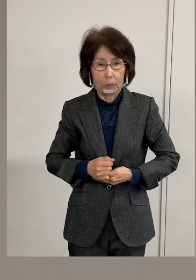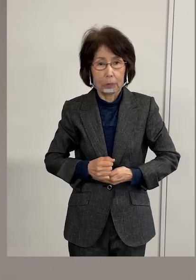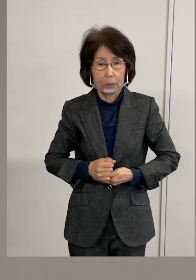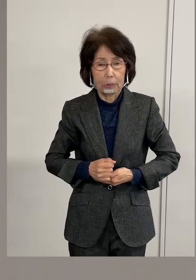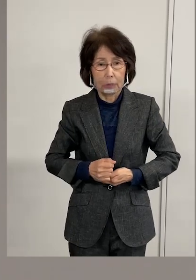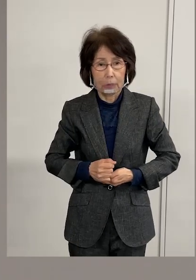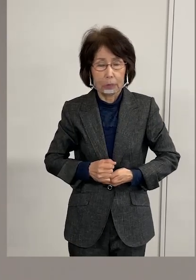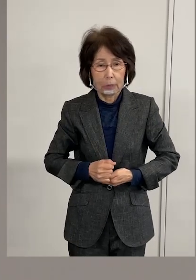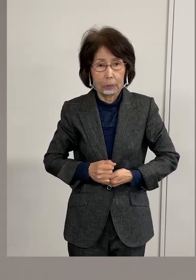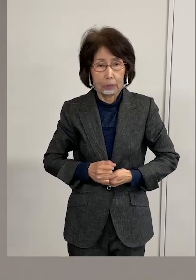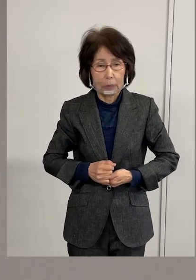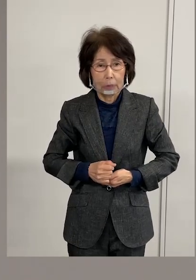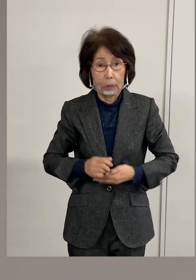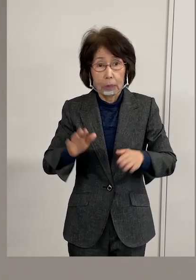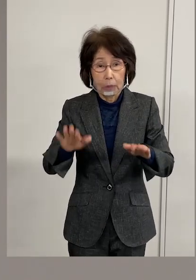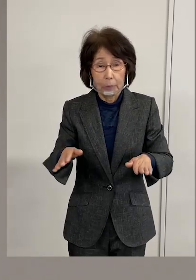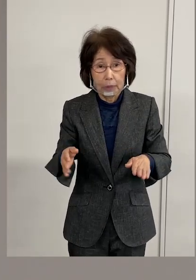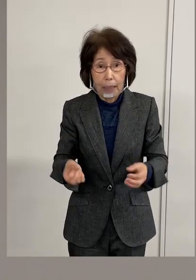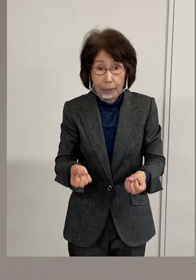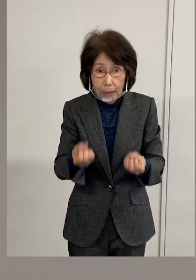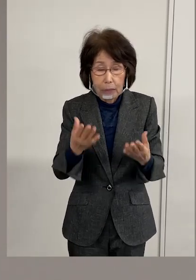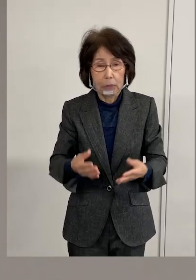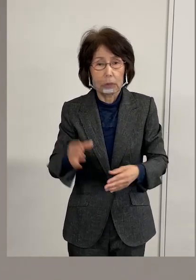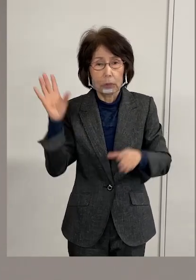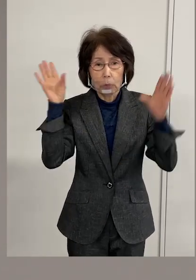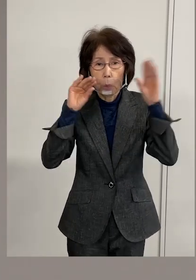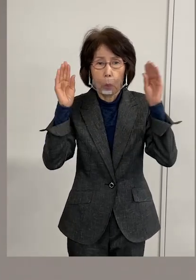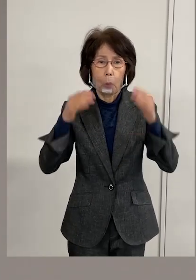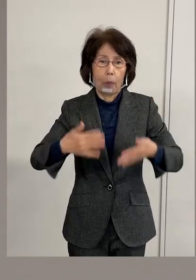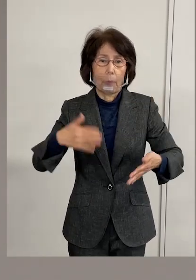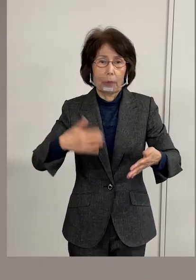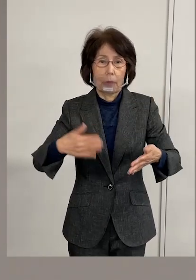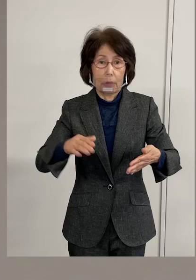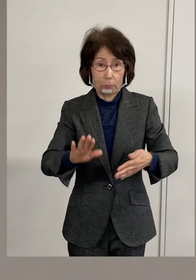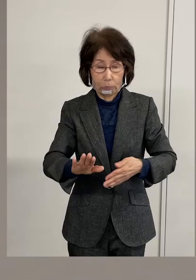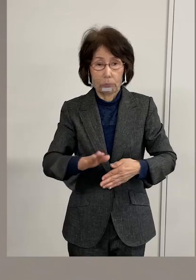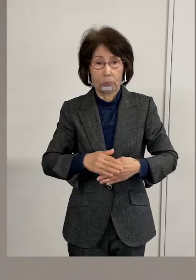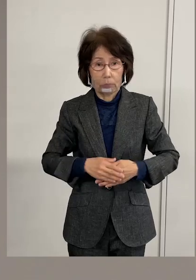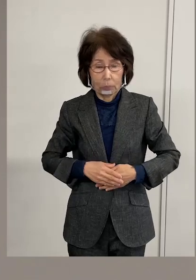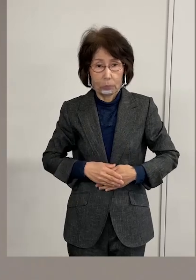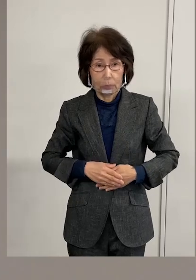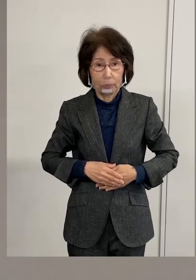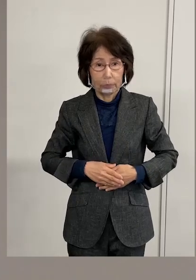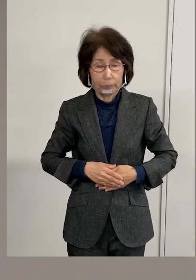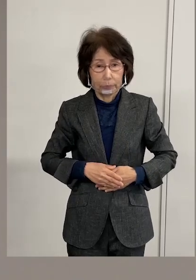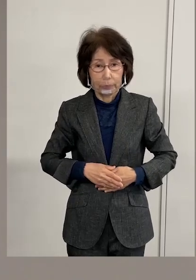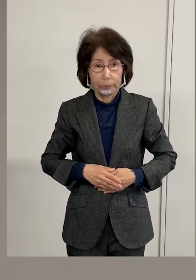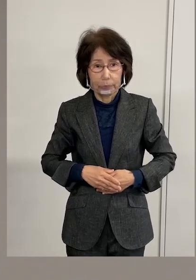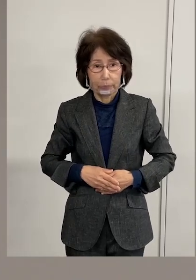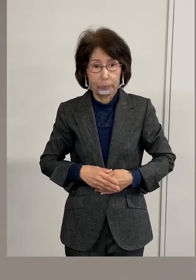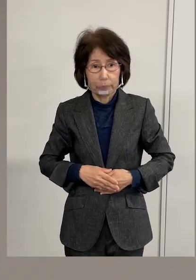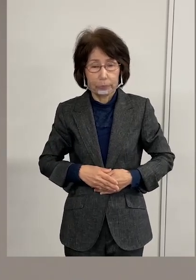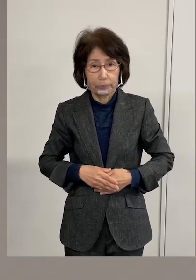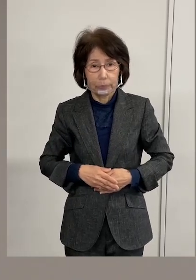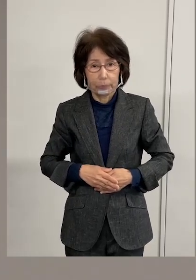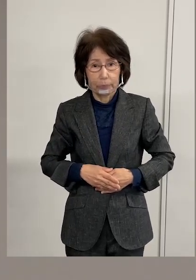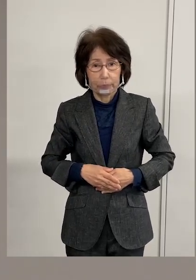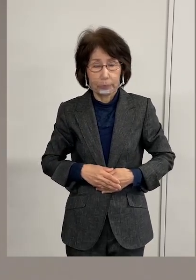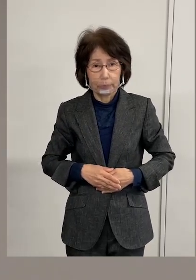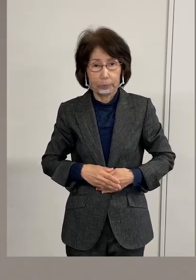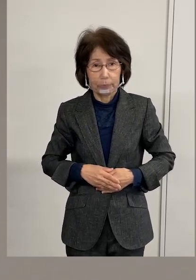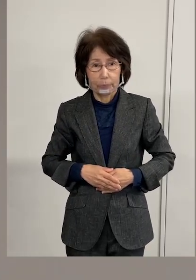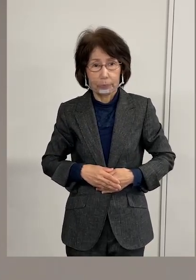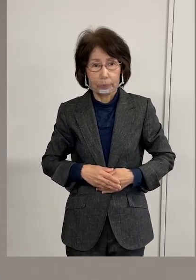今手元にないんですけれど、今日と明日、ここで大体方針決定がなされそうなという動きにな